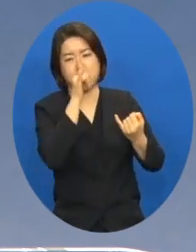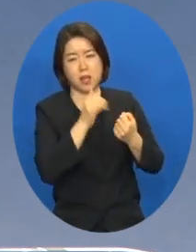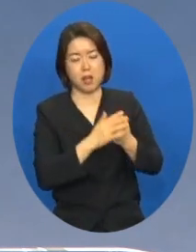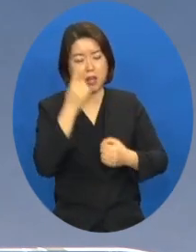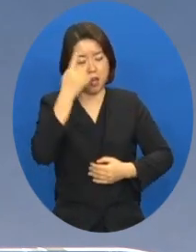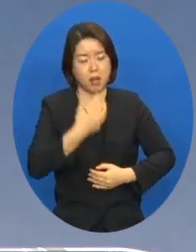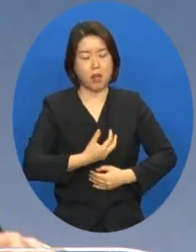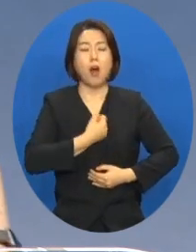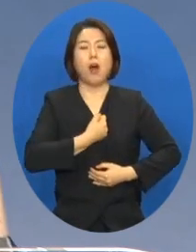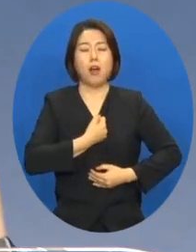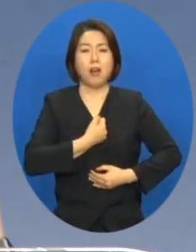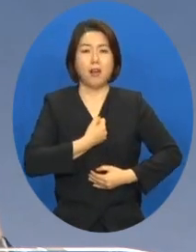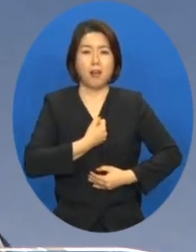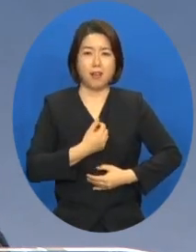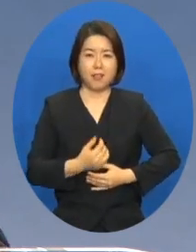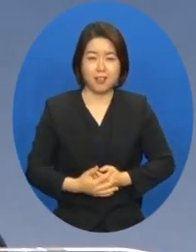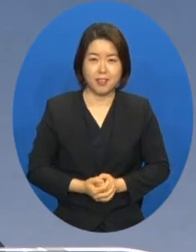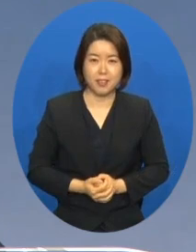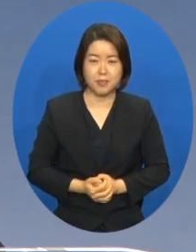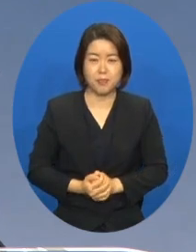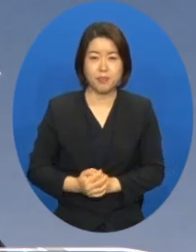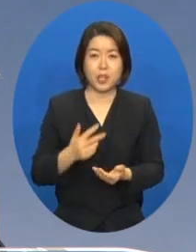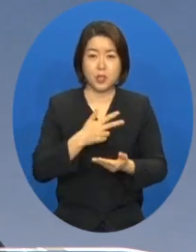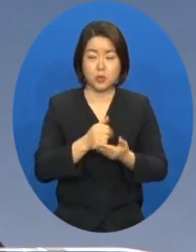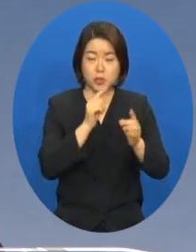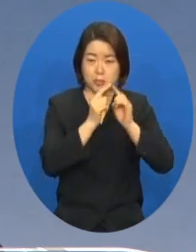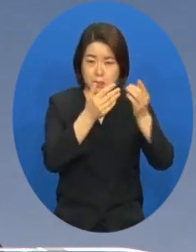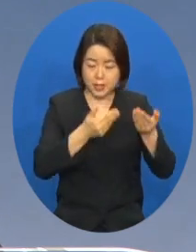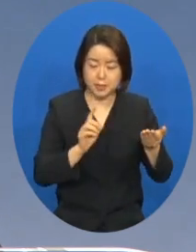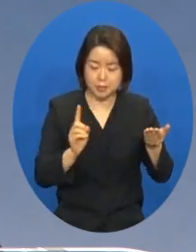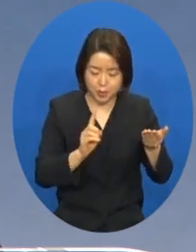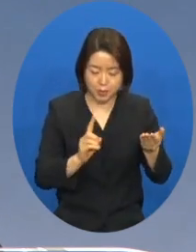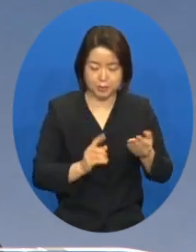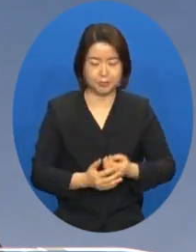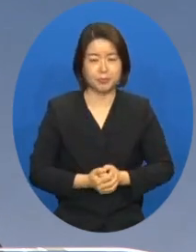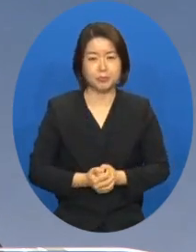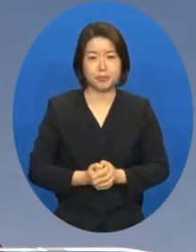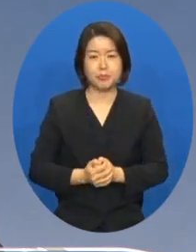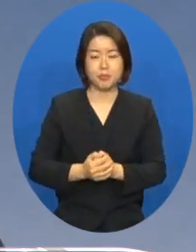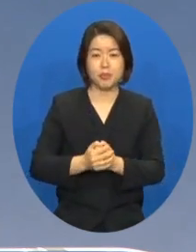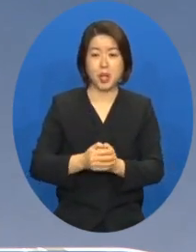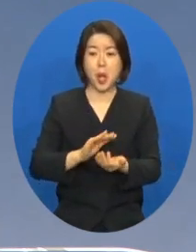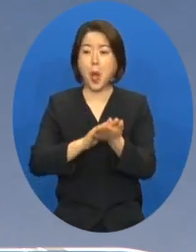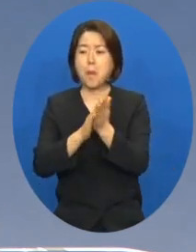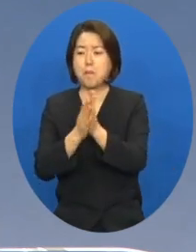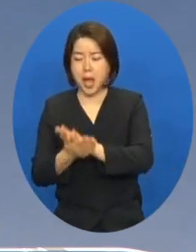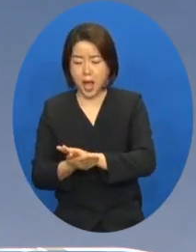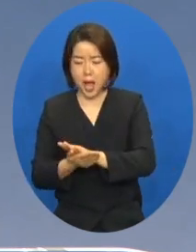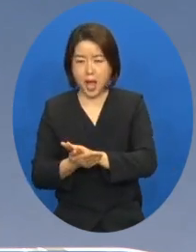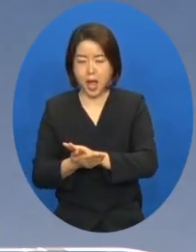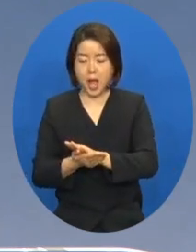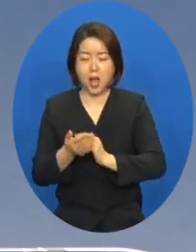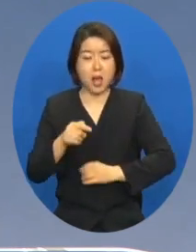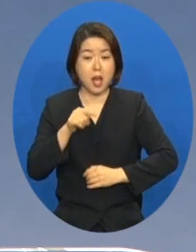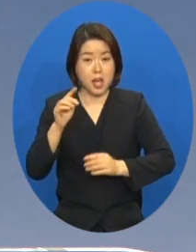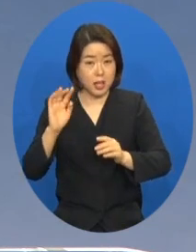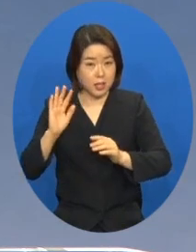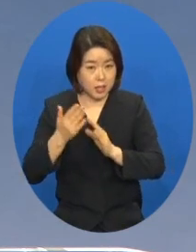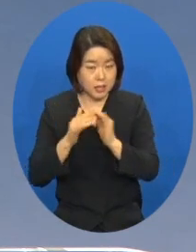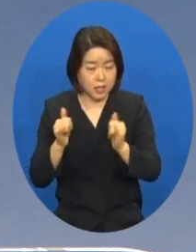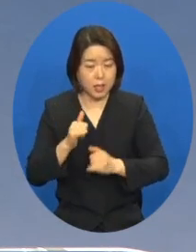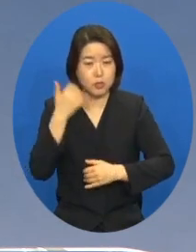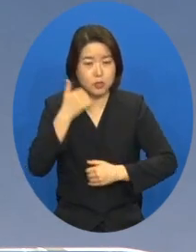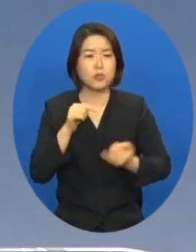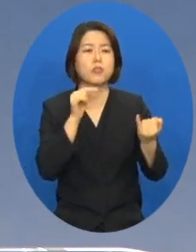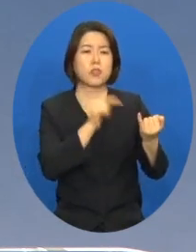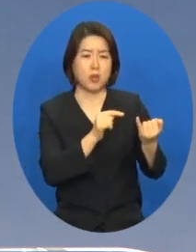충격을 받았습니다. 주님이 이렇게 말씀하셨습니다. 변화해야 할 사람은 바로 너다. 너는